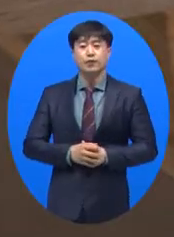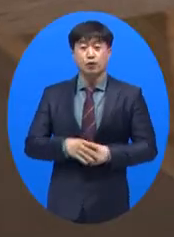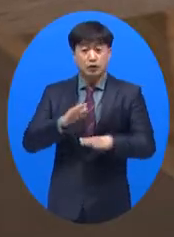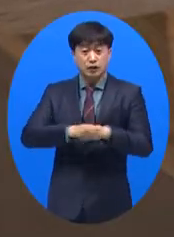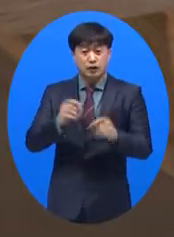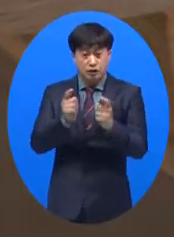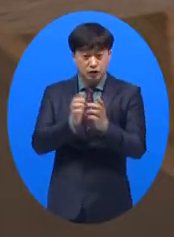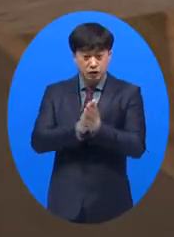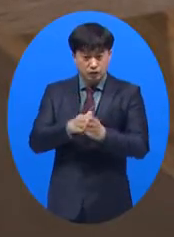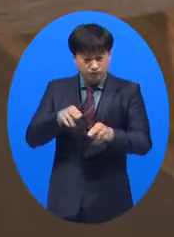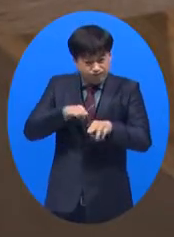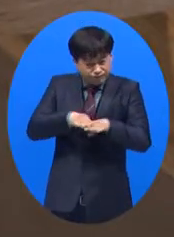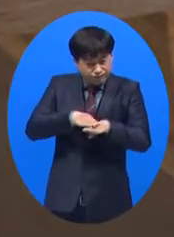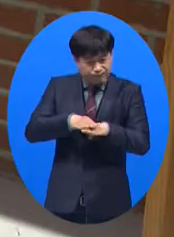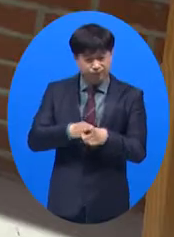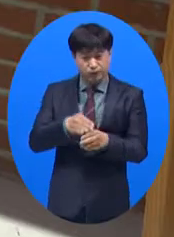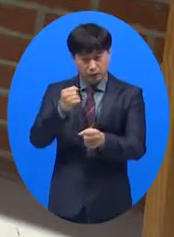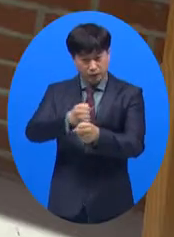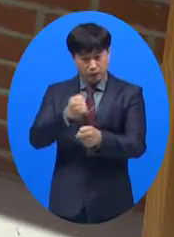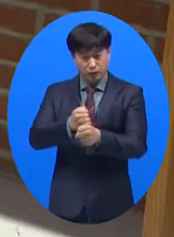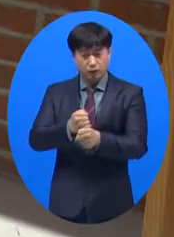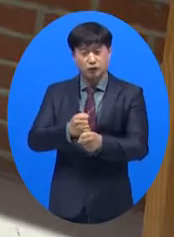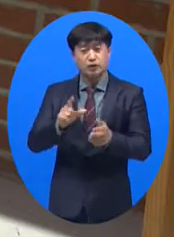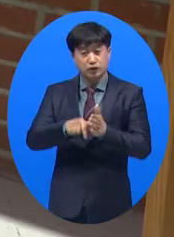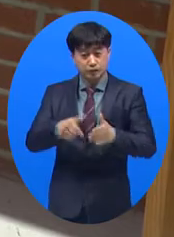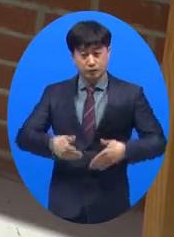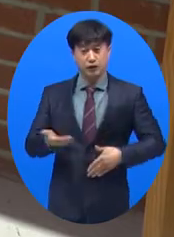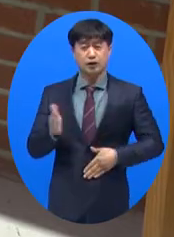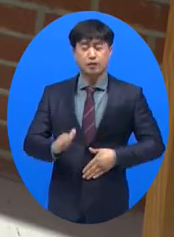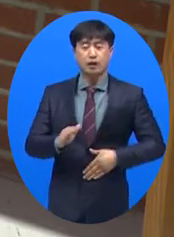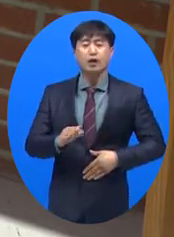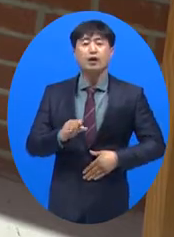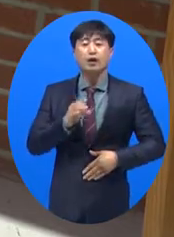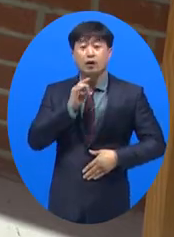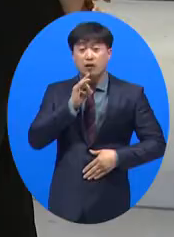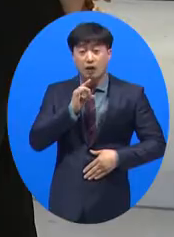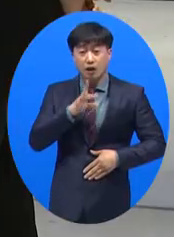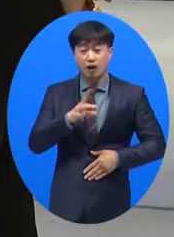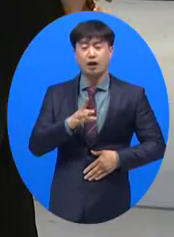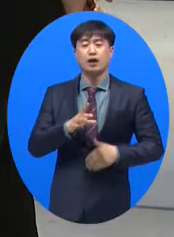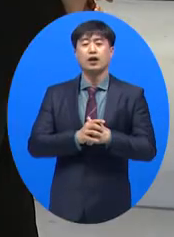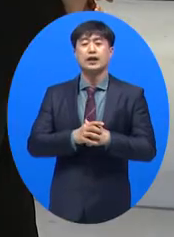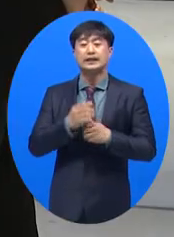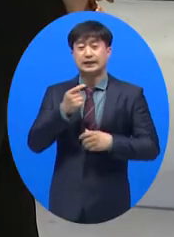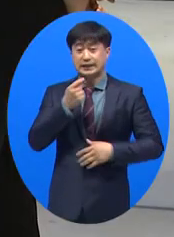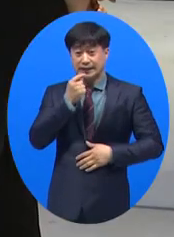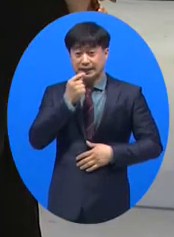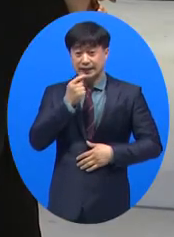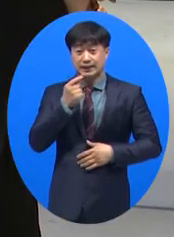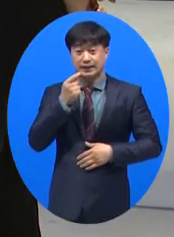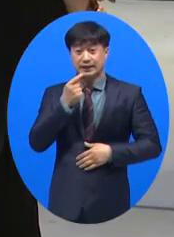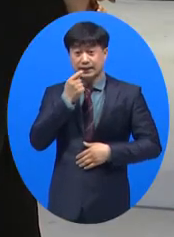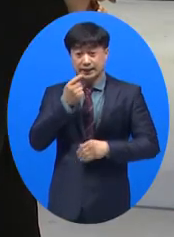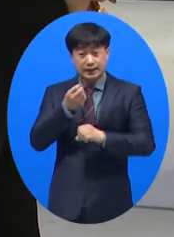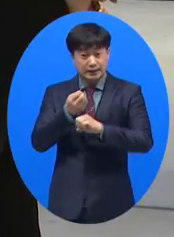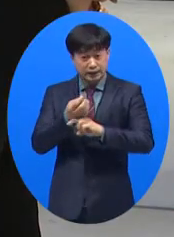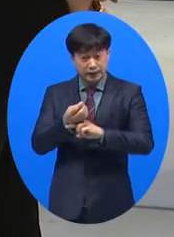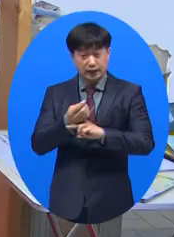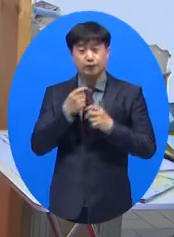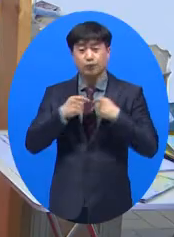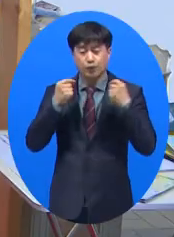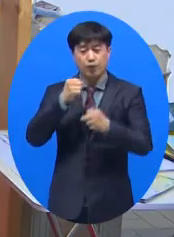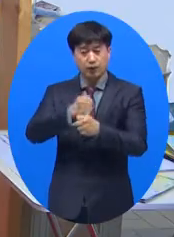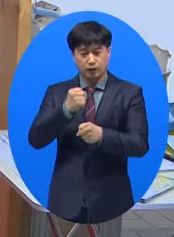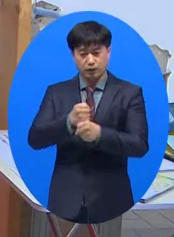닦아 해서 시간이 좀 걸리지만 세상에 하나뿐인 나만의 은목걸이 를 만드는 시간 모두 만들기에 한껏 집중합니다